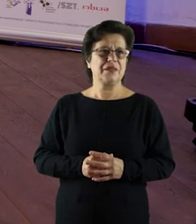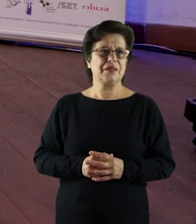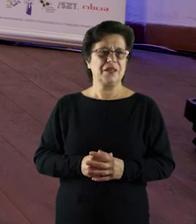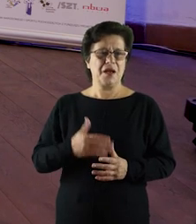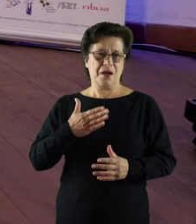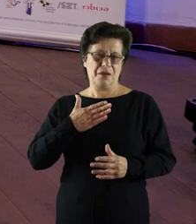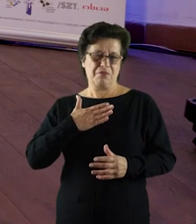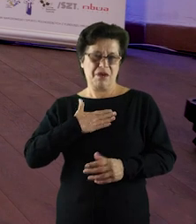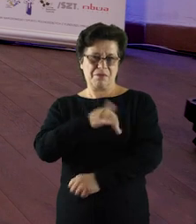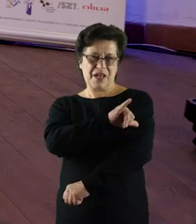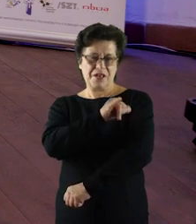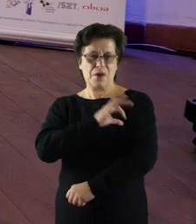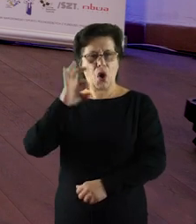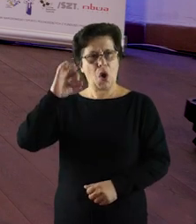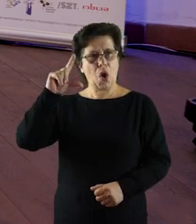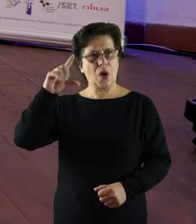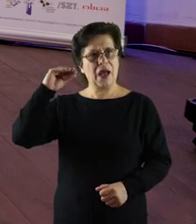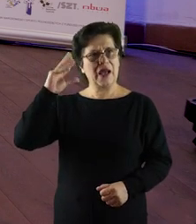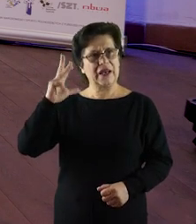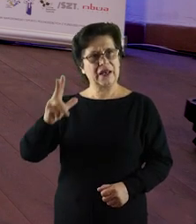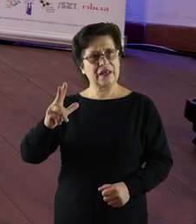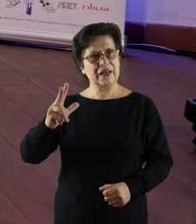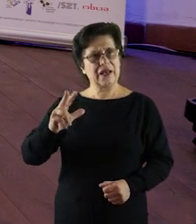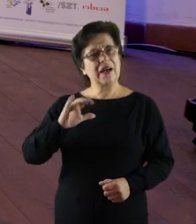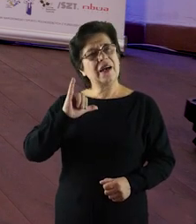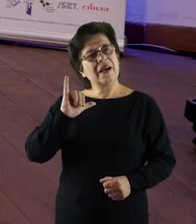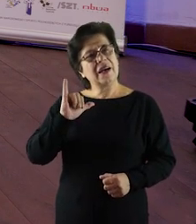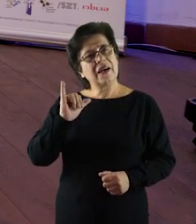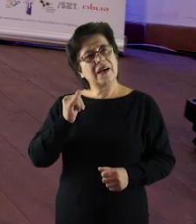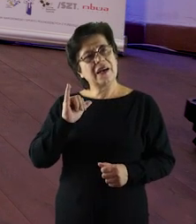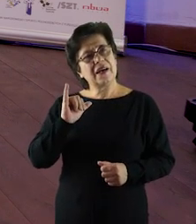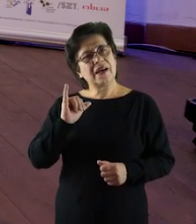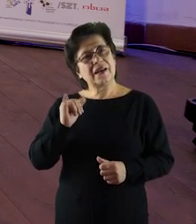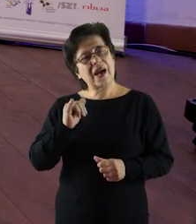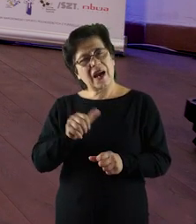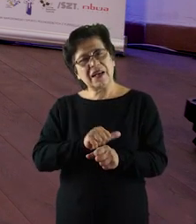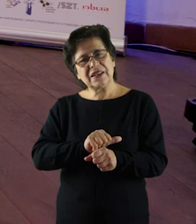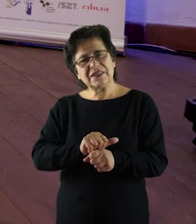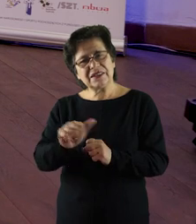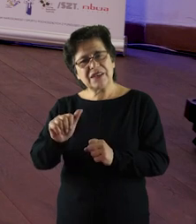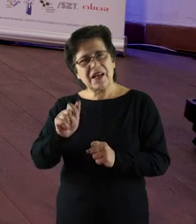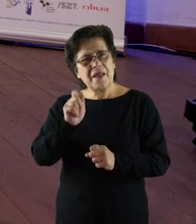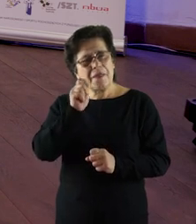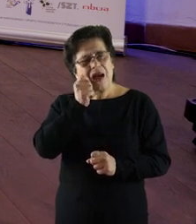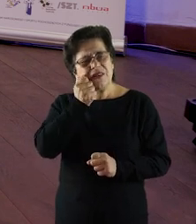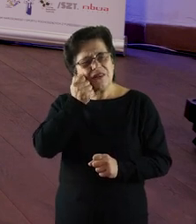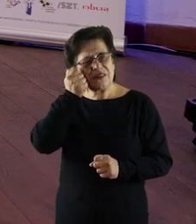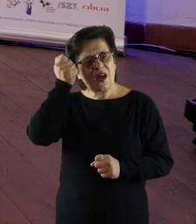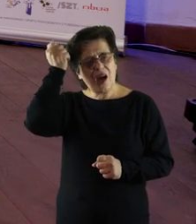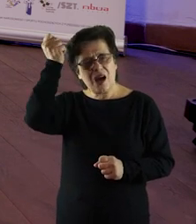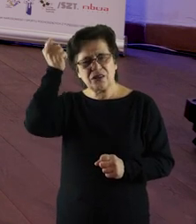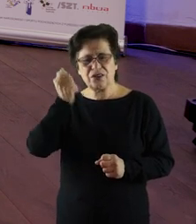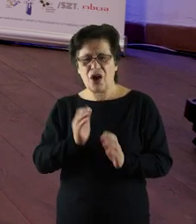Mam na imię Olek. Olek. A jaka jest pani najstarsza książka?